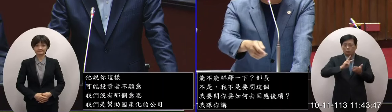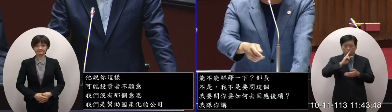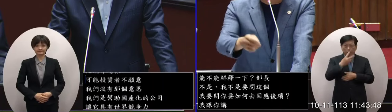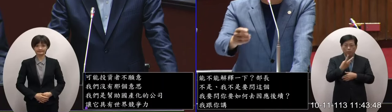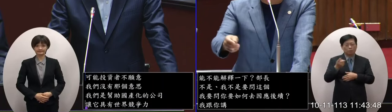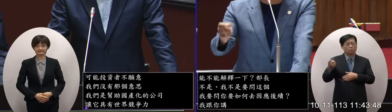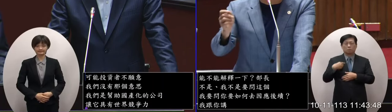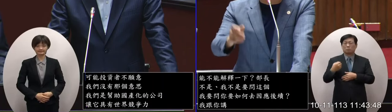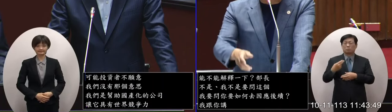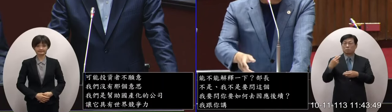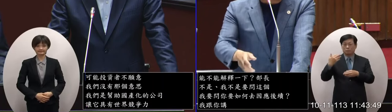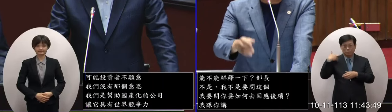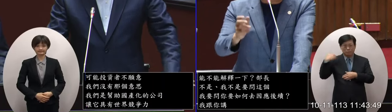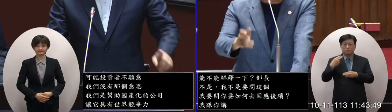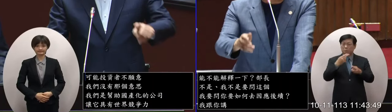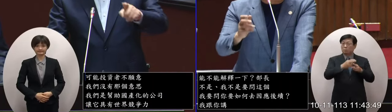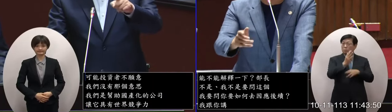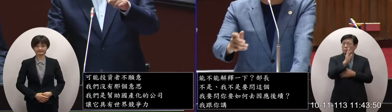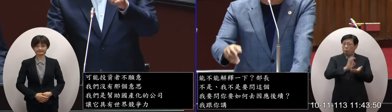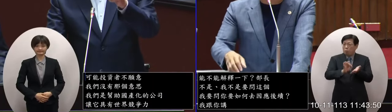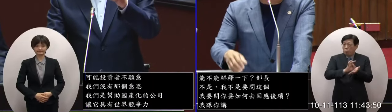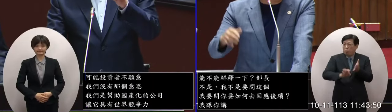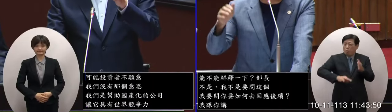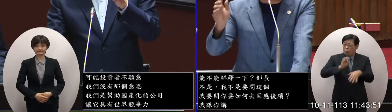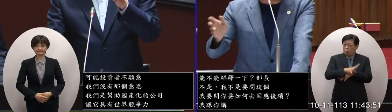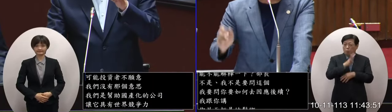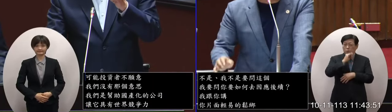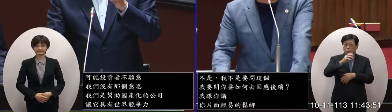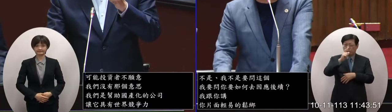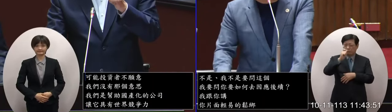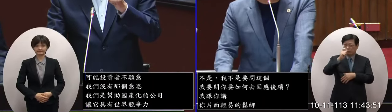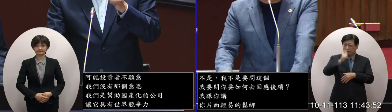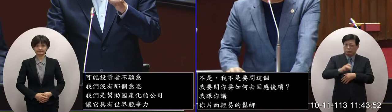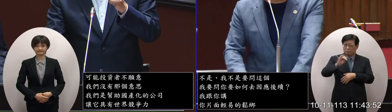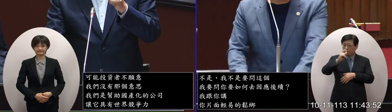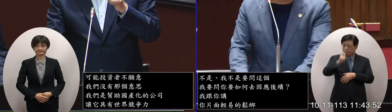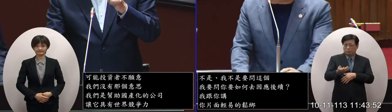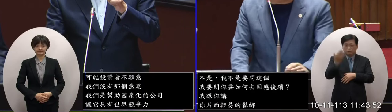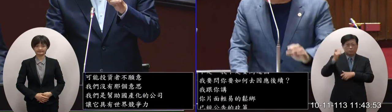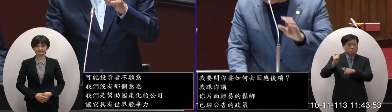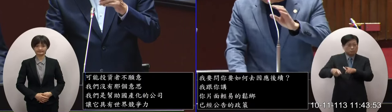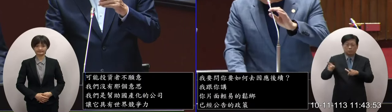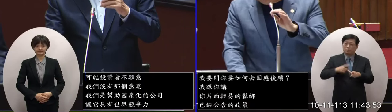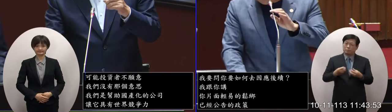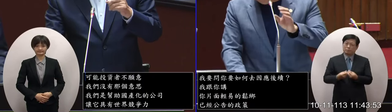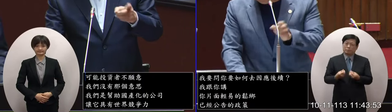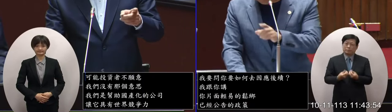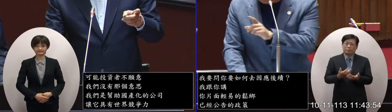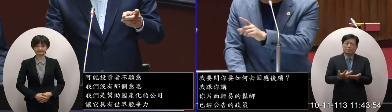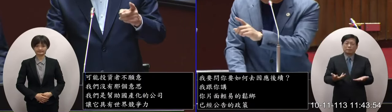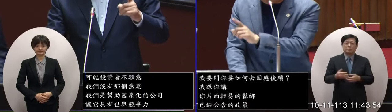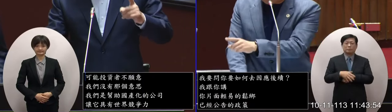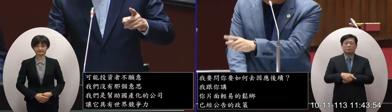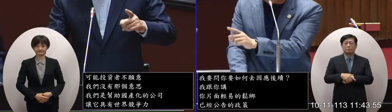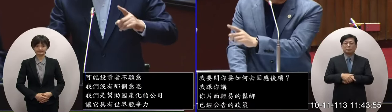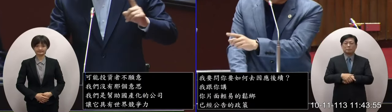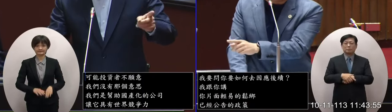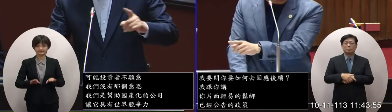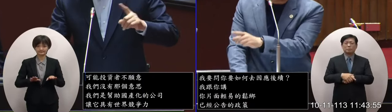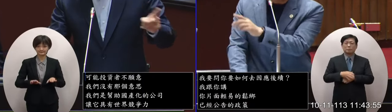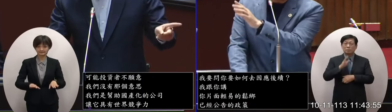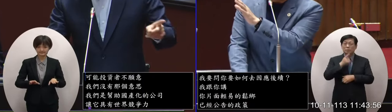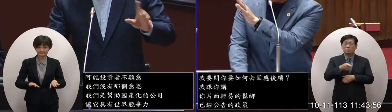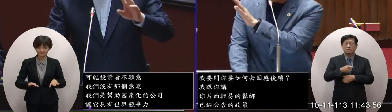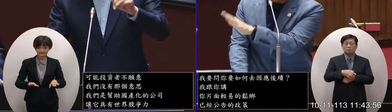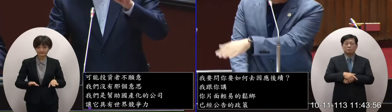相信政府而陆续投入数十亿、上百亿的这些国内的厂商，哈，情何以堪呐，啊？那是不是 我们现在